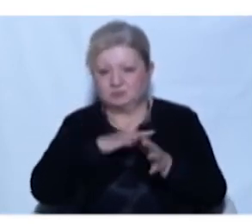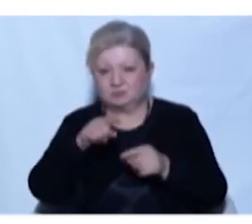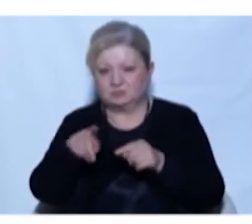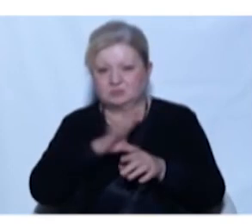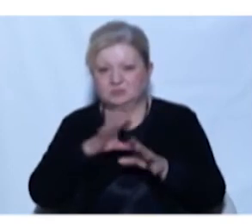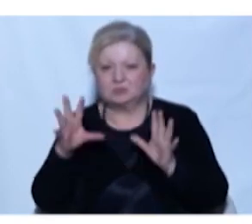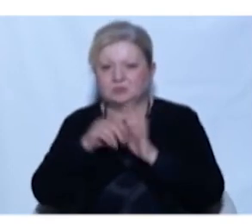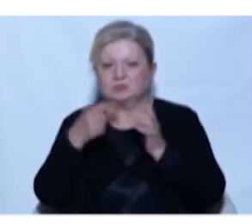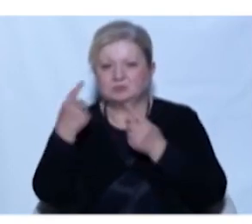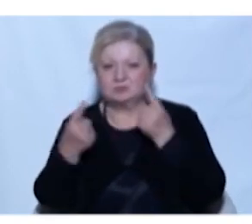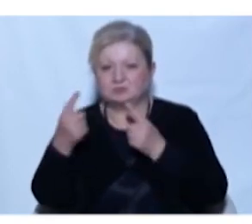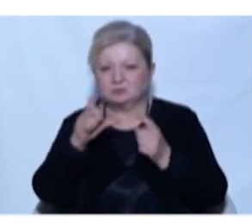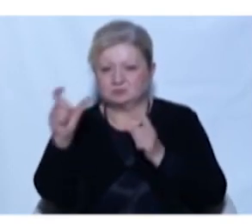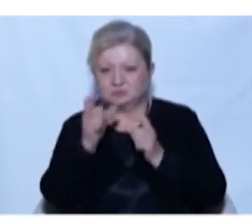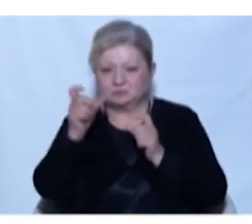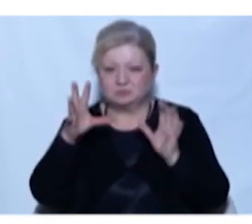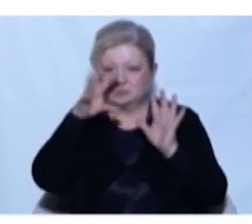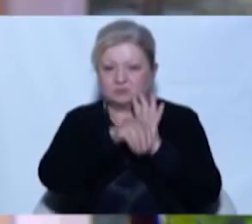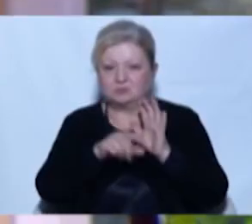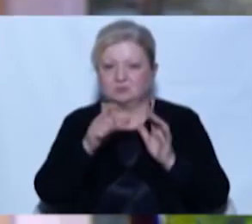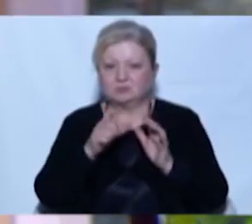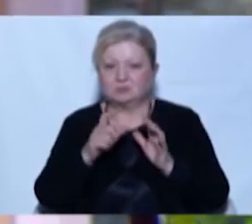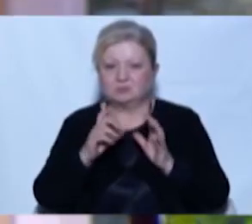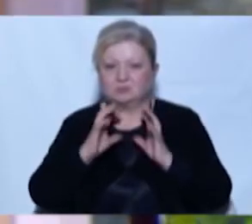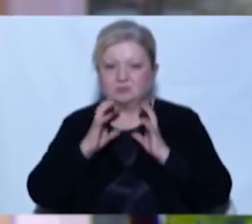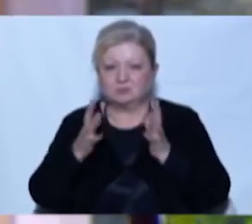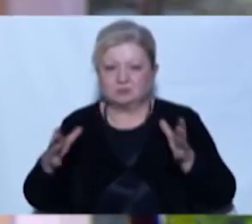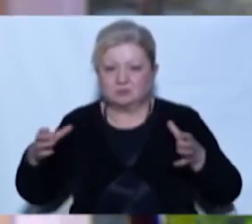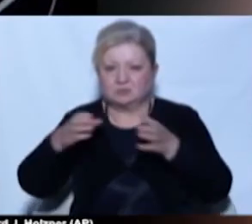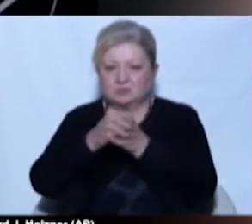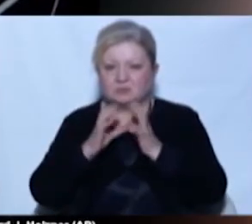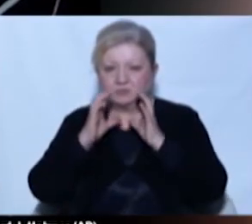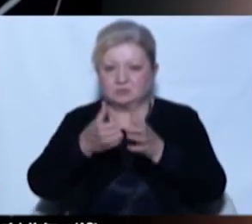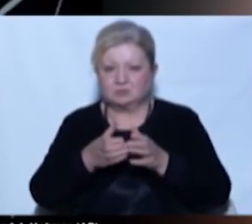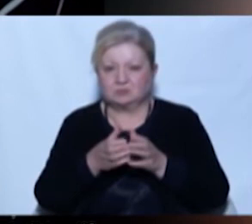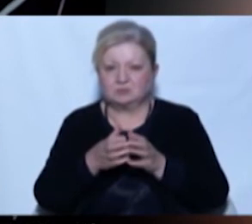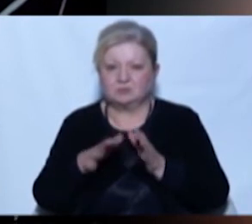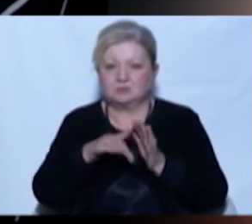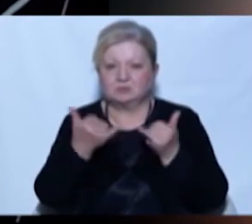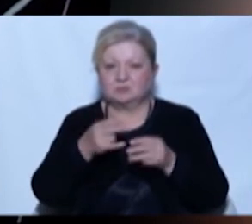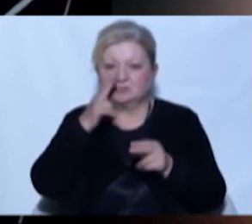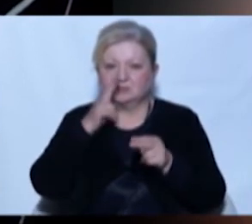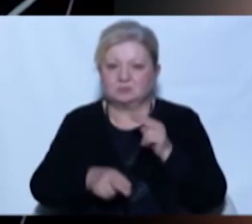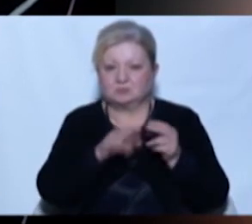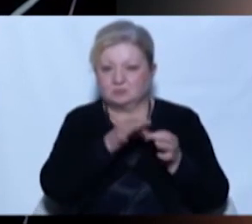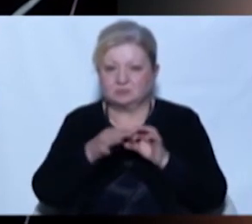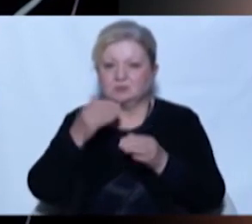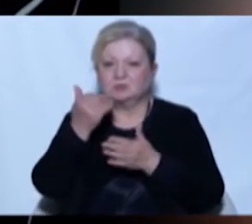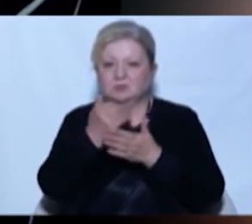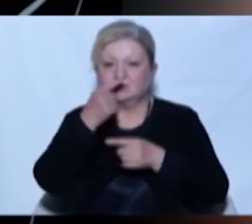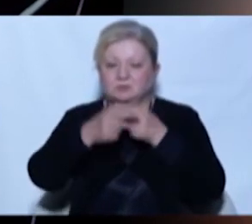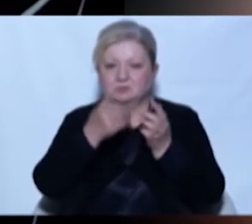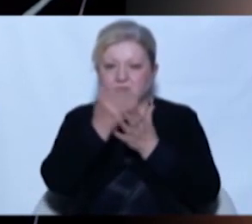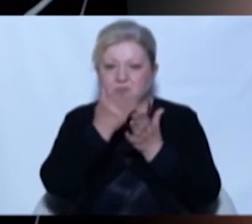გაერთიანებული ერების ორგანიზაციაში. დღეს სოციალისტური სისტემის დაშლის პროცესი ამით დავამთავროთ. ჩვენ შემდეგ გაკვეთილზე